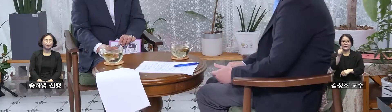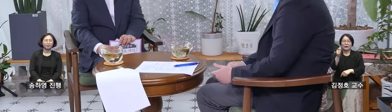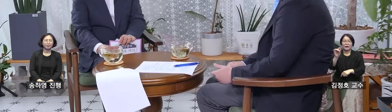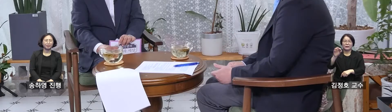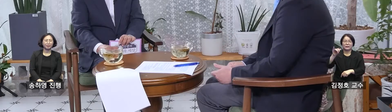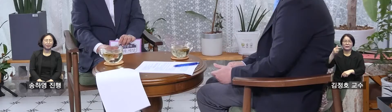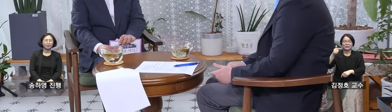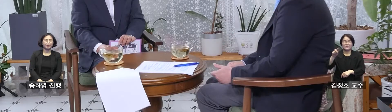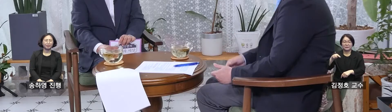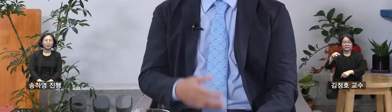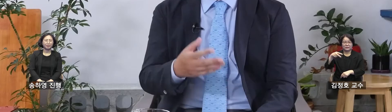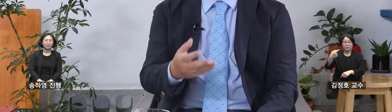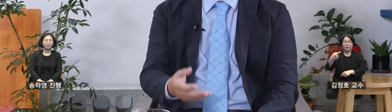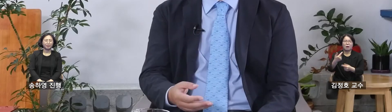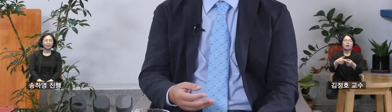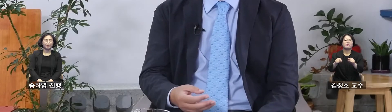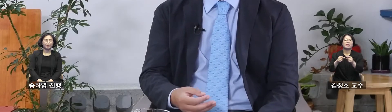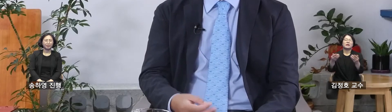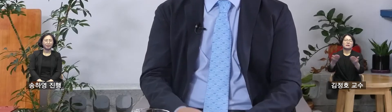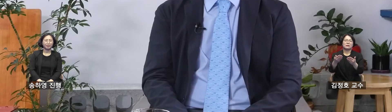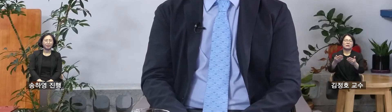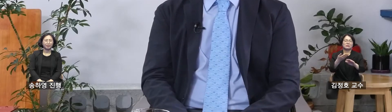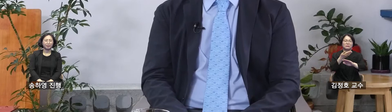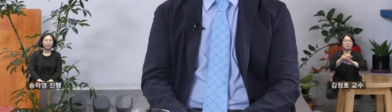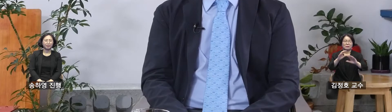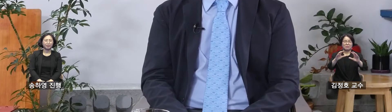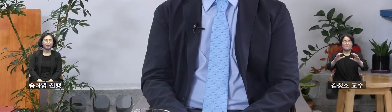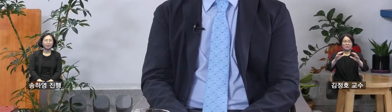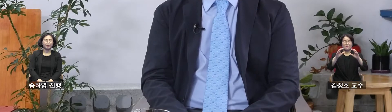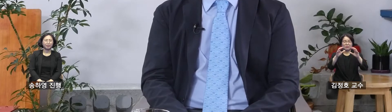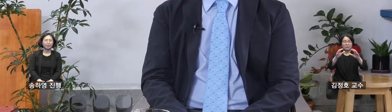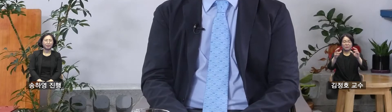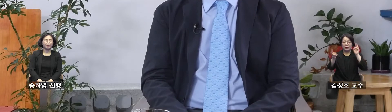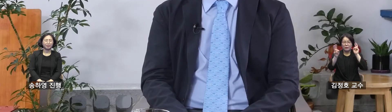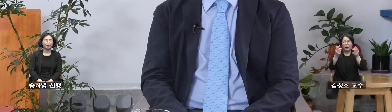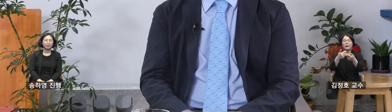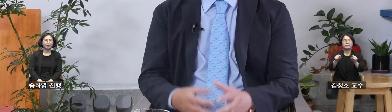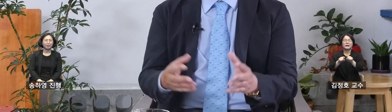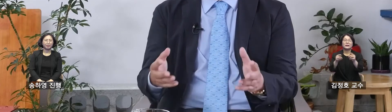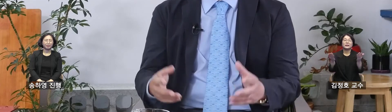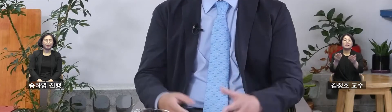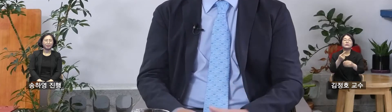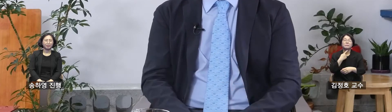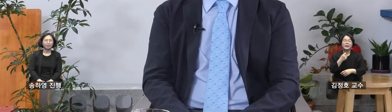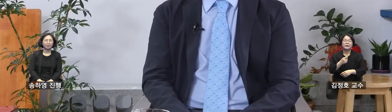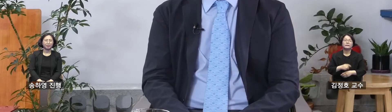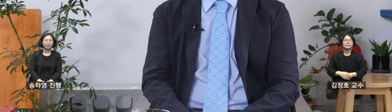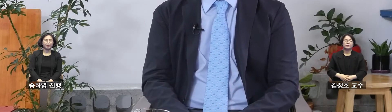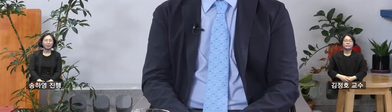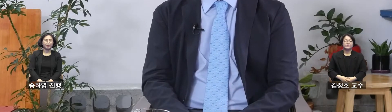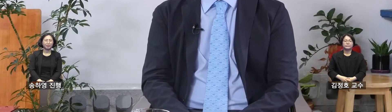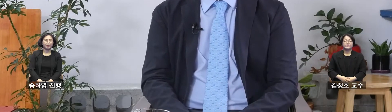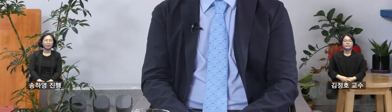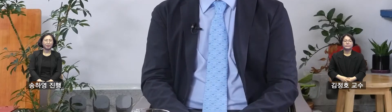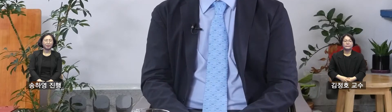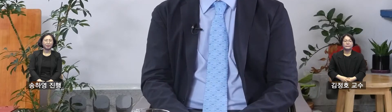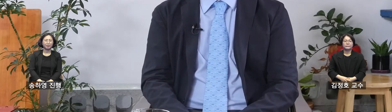하고 있습니다. 이제 해외 기업들하고도 같이 할 기회가 많이 있었는데요. 이따가 그 말씀도